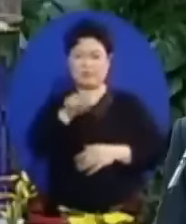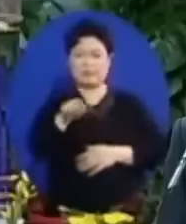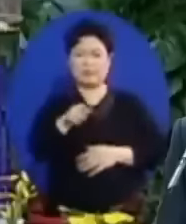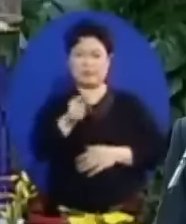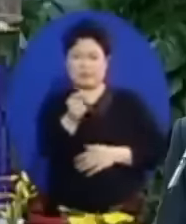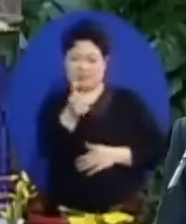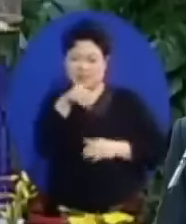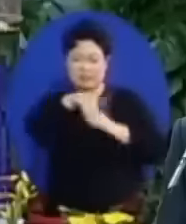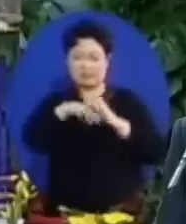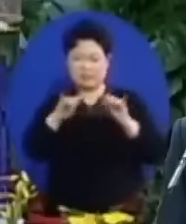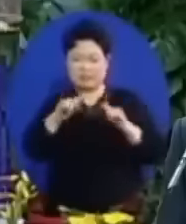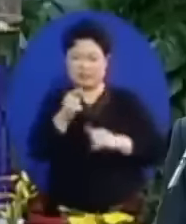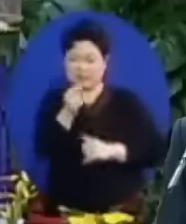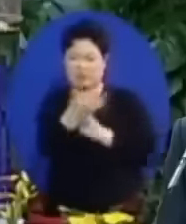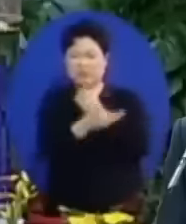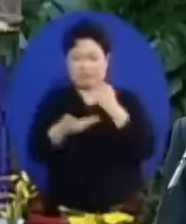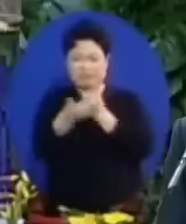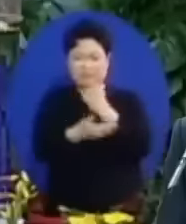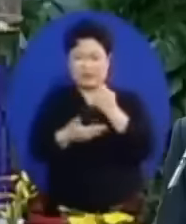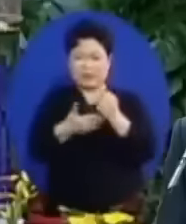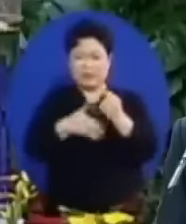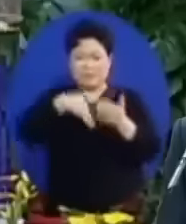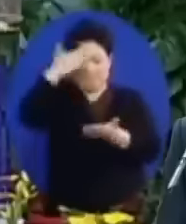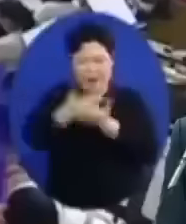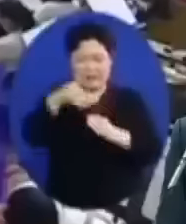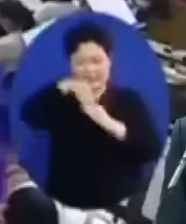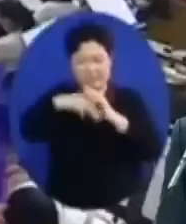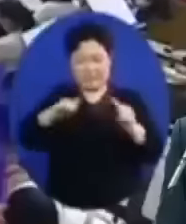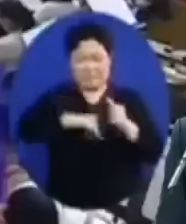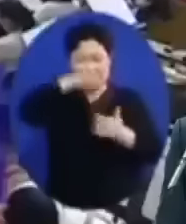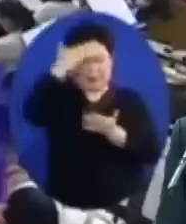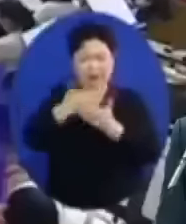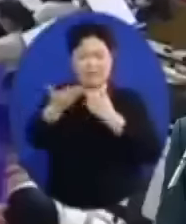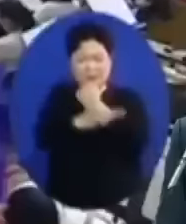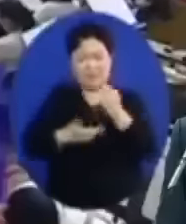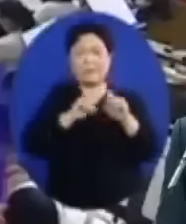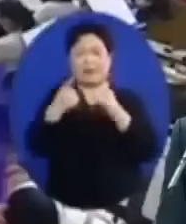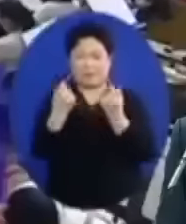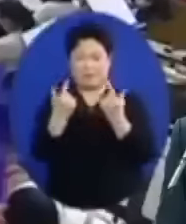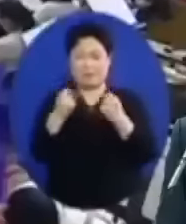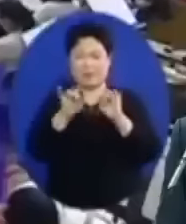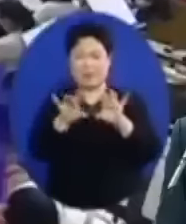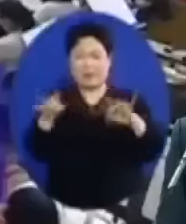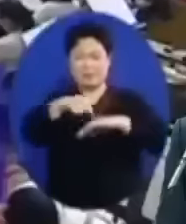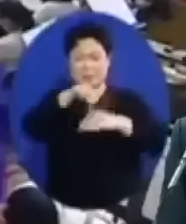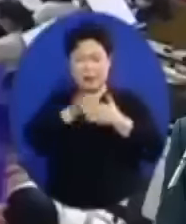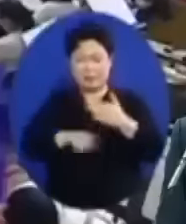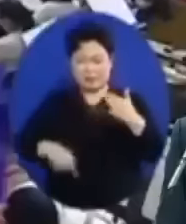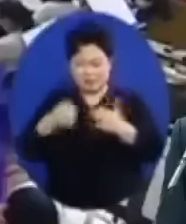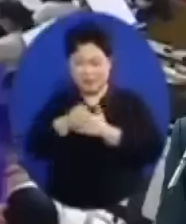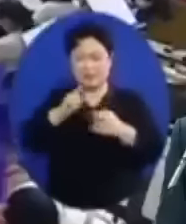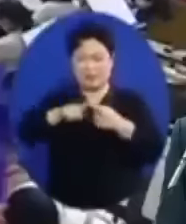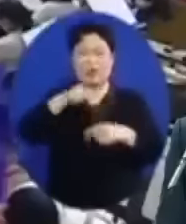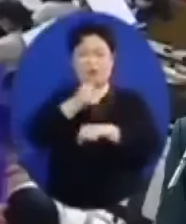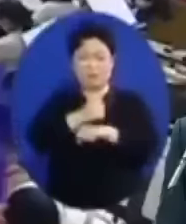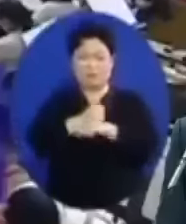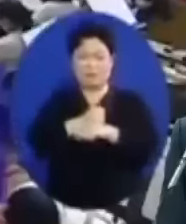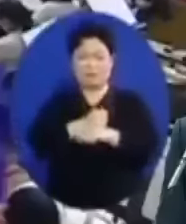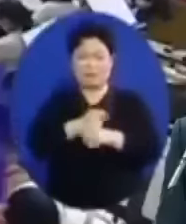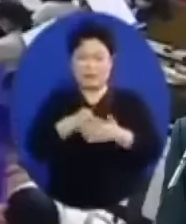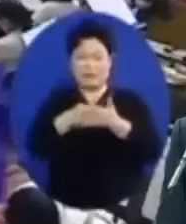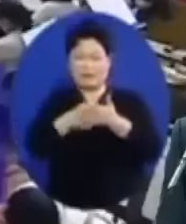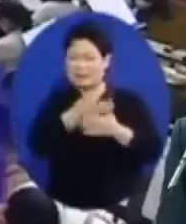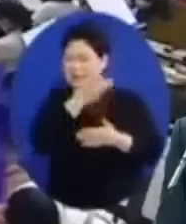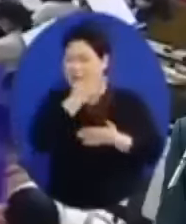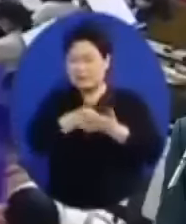곧 적게 심는 자는 적게 거두고 많이 심는 자는 많이 거둔다 하는 말이로다. 각각 그 마음에 정한 대로 할 것이요